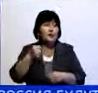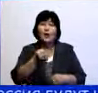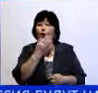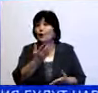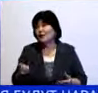трудности